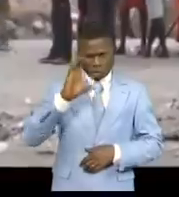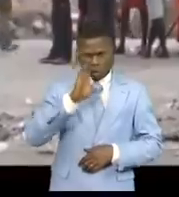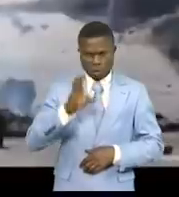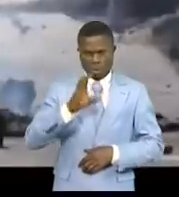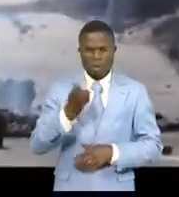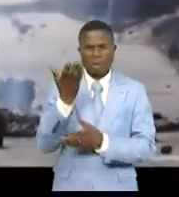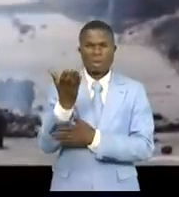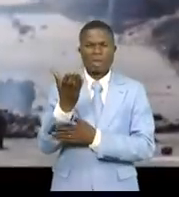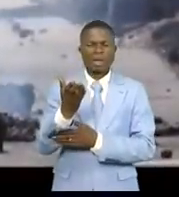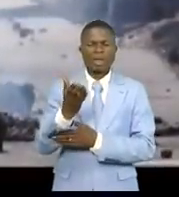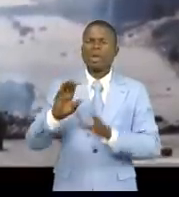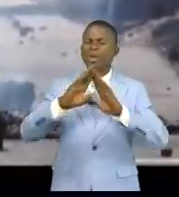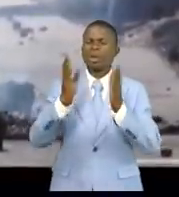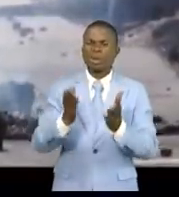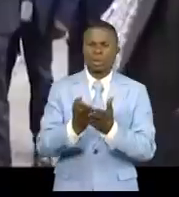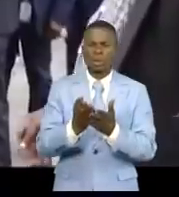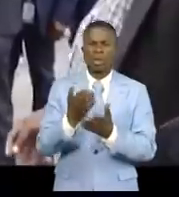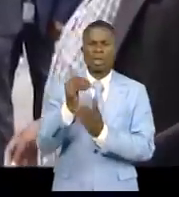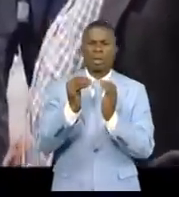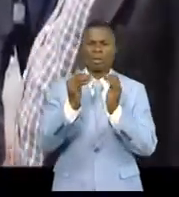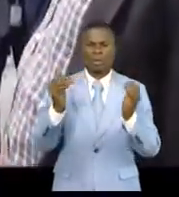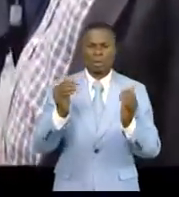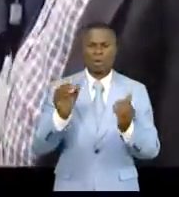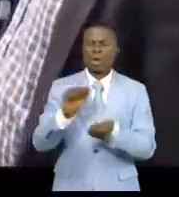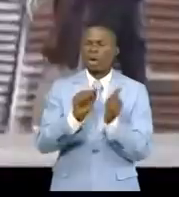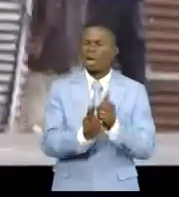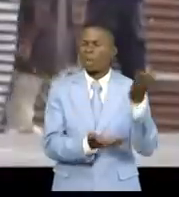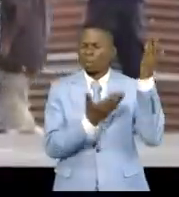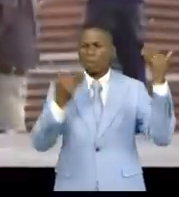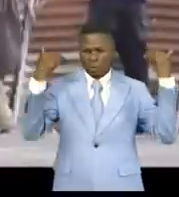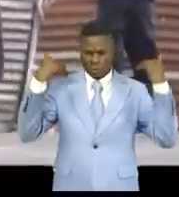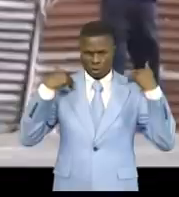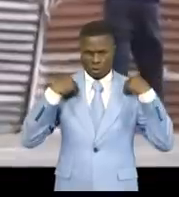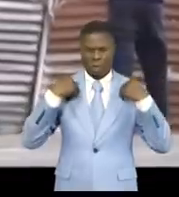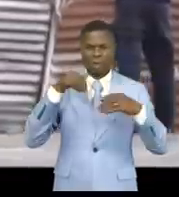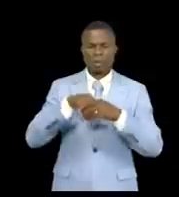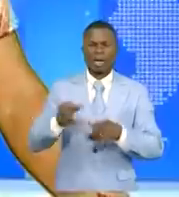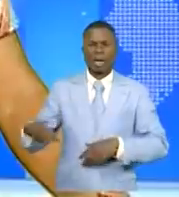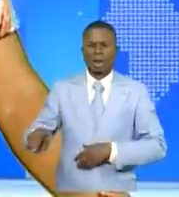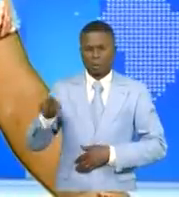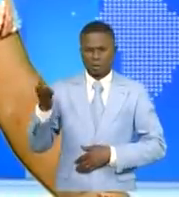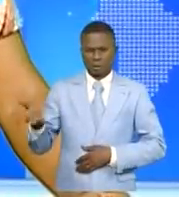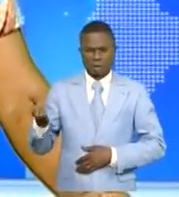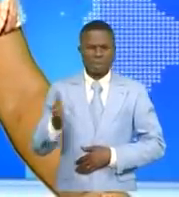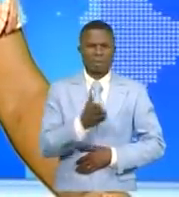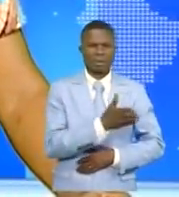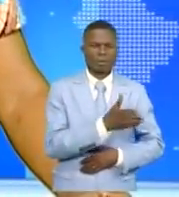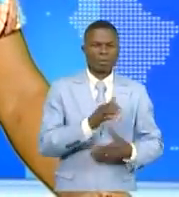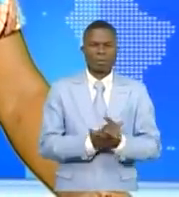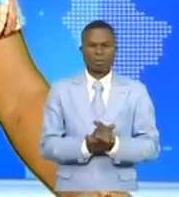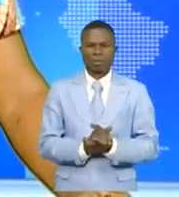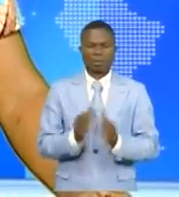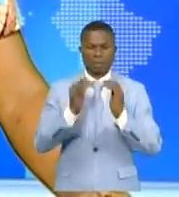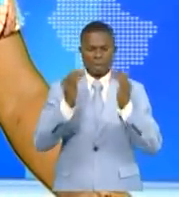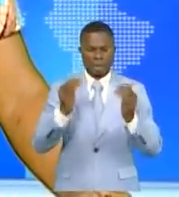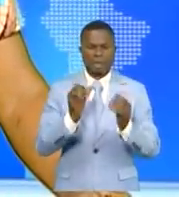réclamée par toutes les personnes et constitue une préoccupation des autorités à différents niveaux de décision. Le calme